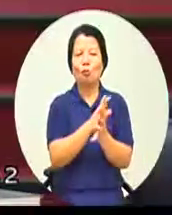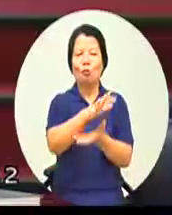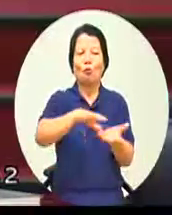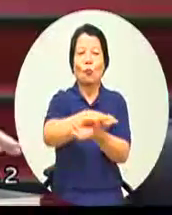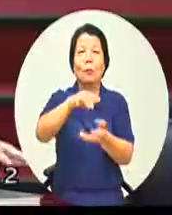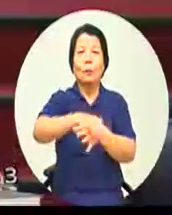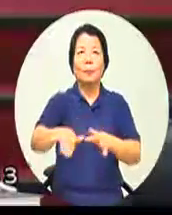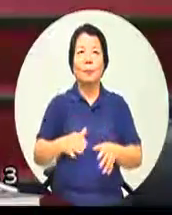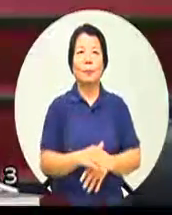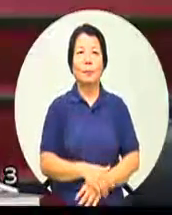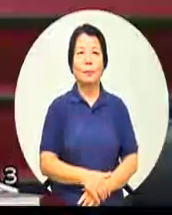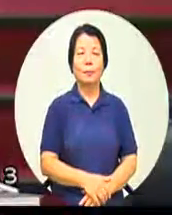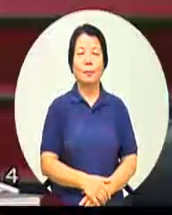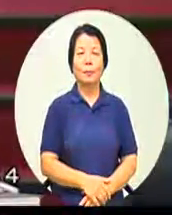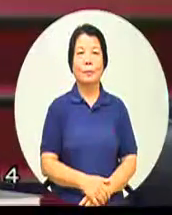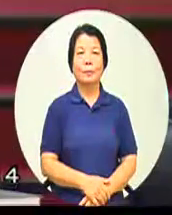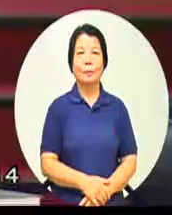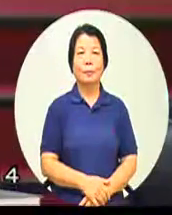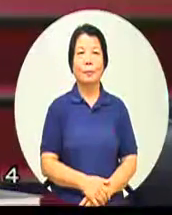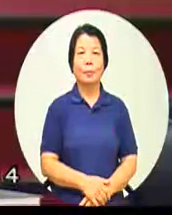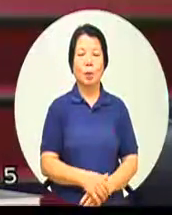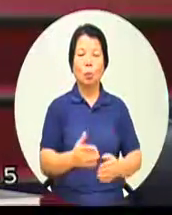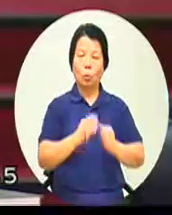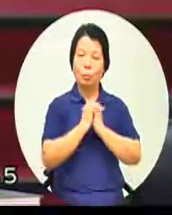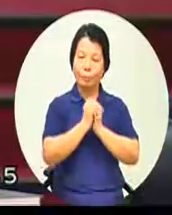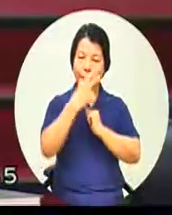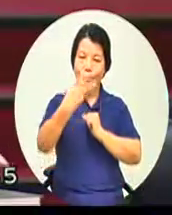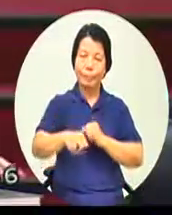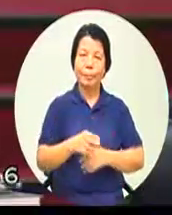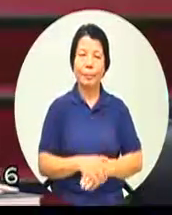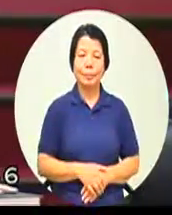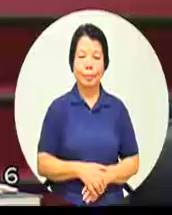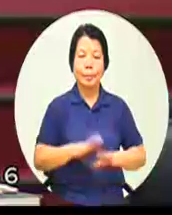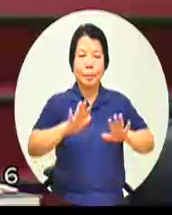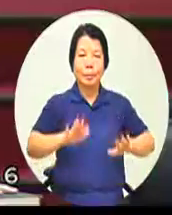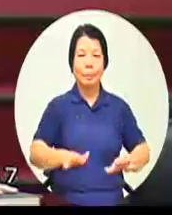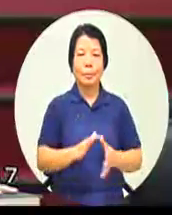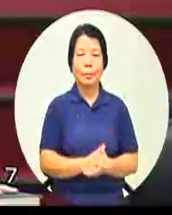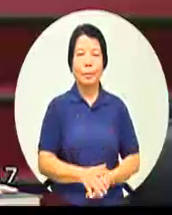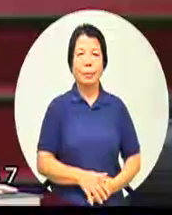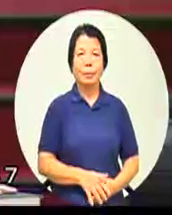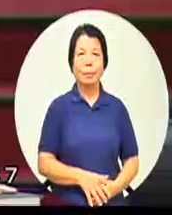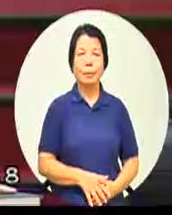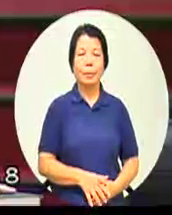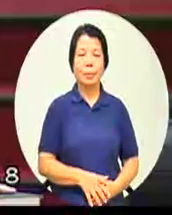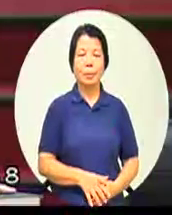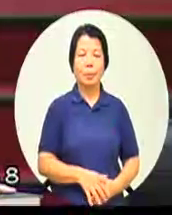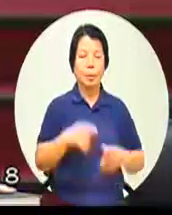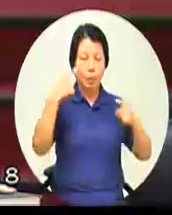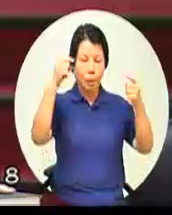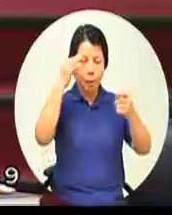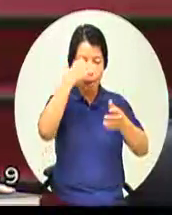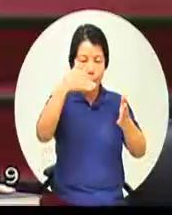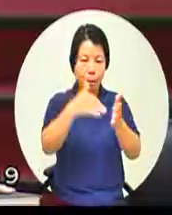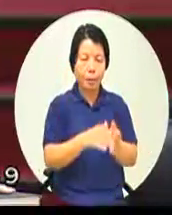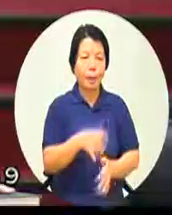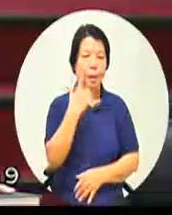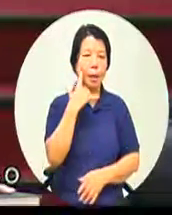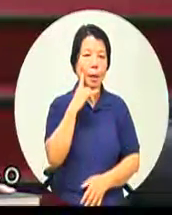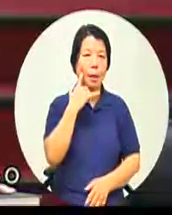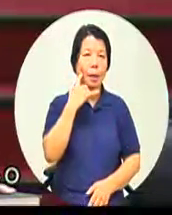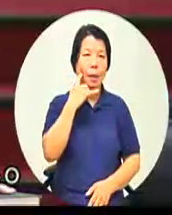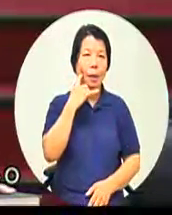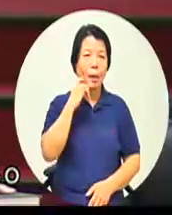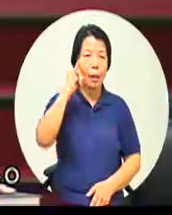尼，我搁来，搁请阮来拜托你。目前我常常看到迄个阿妈咧带孙啦，隔